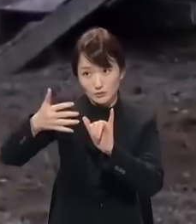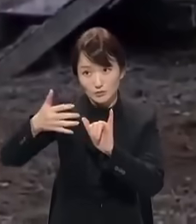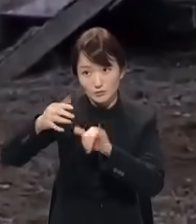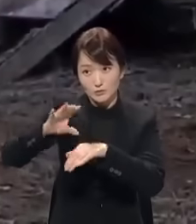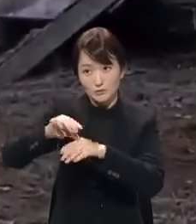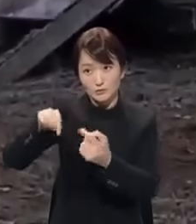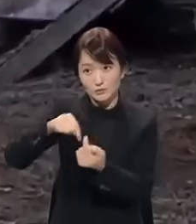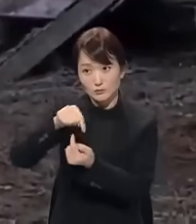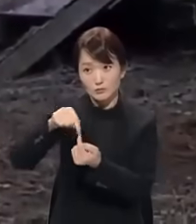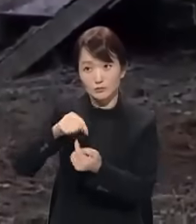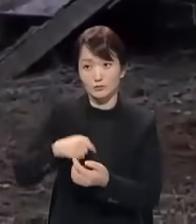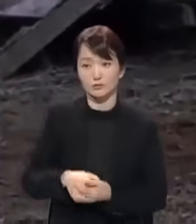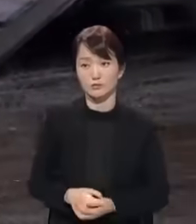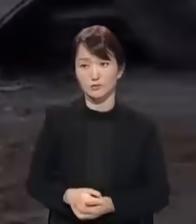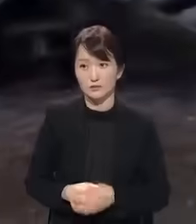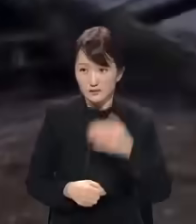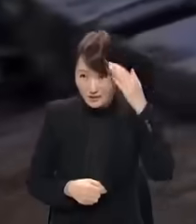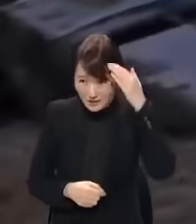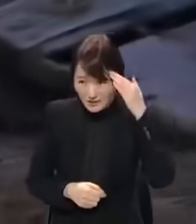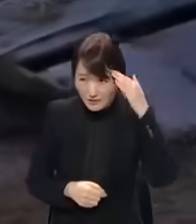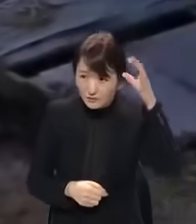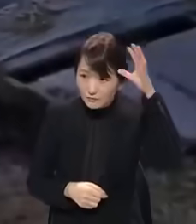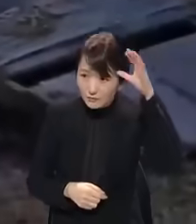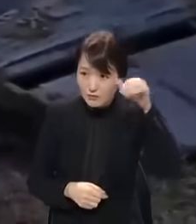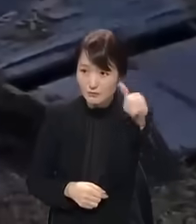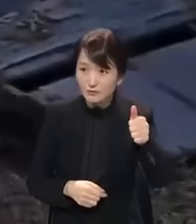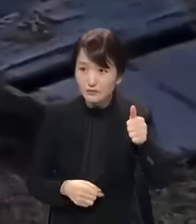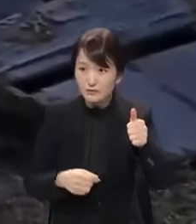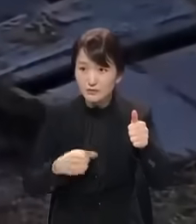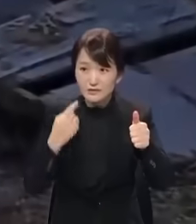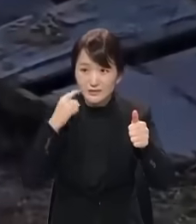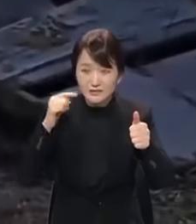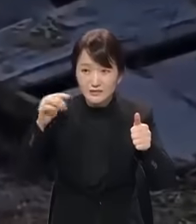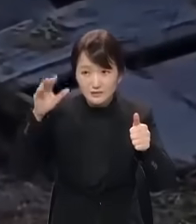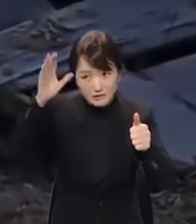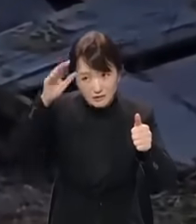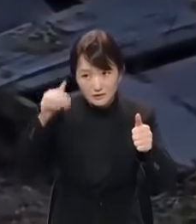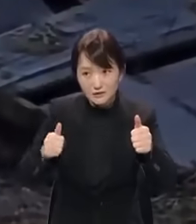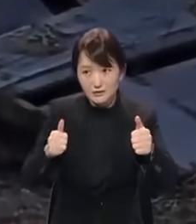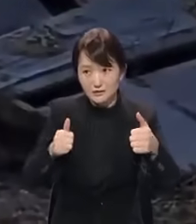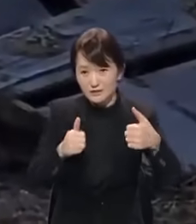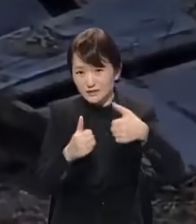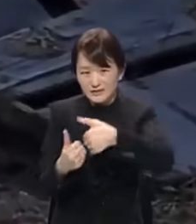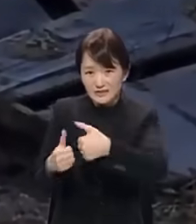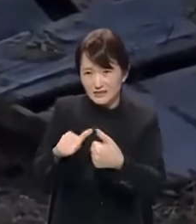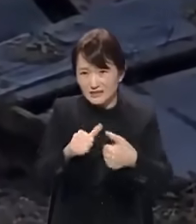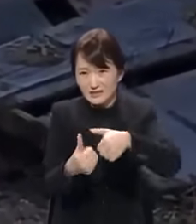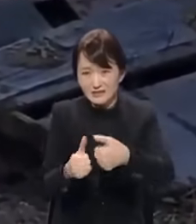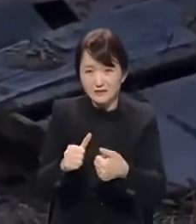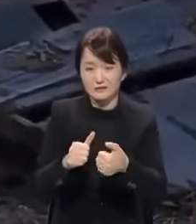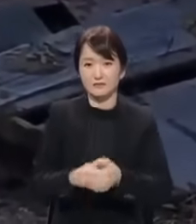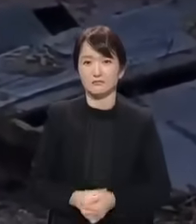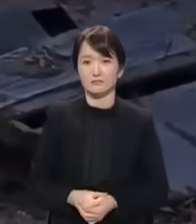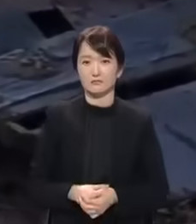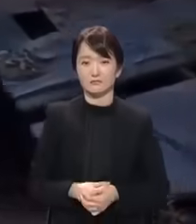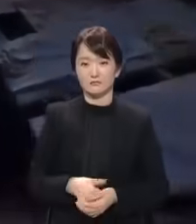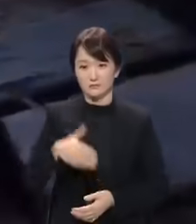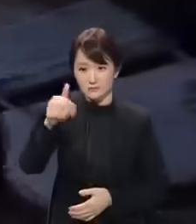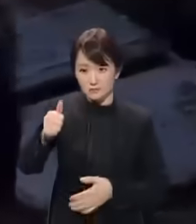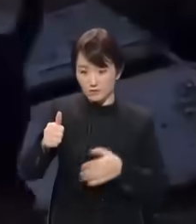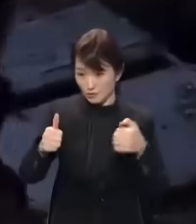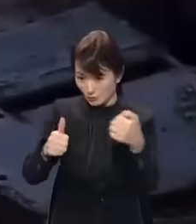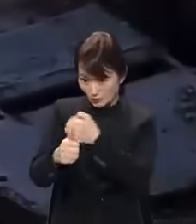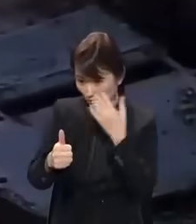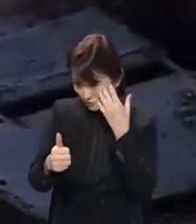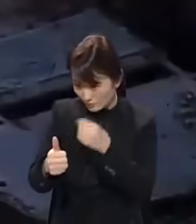근데 저 검은 강아지가 그 문제의 로트와일러입니다. 자, 주인이 폭행당하는 모습을 저 녀석이